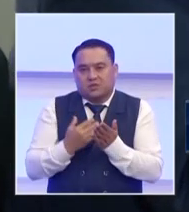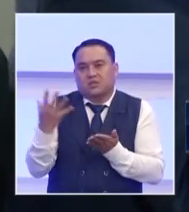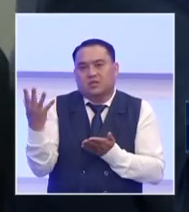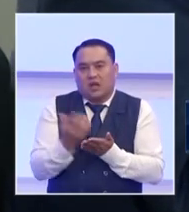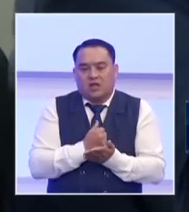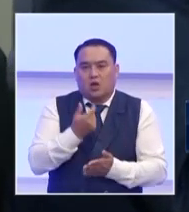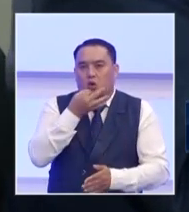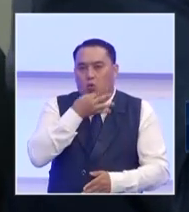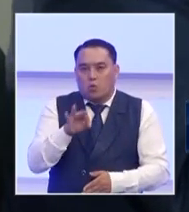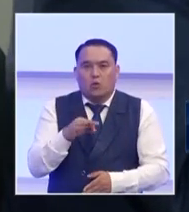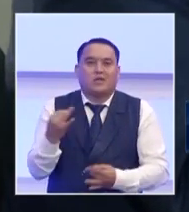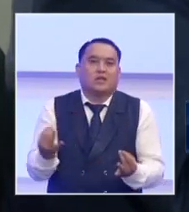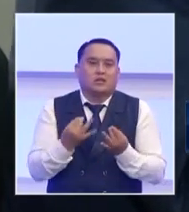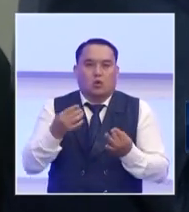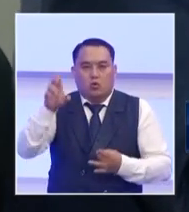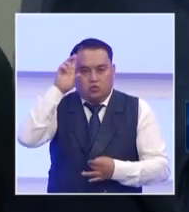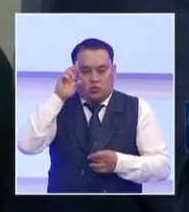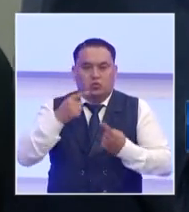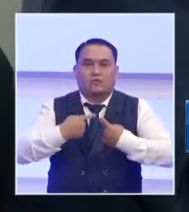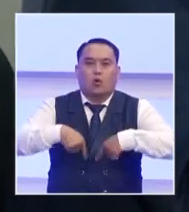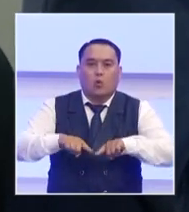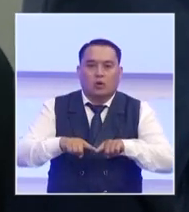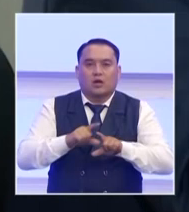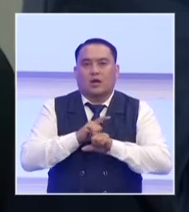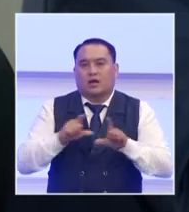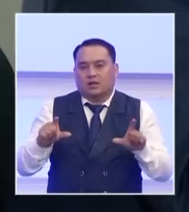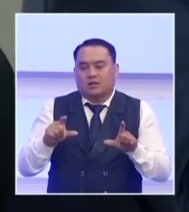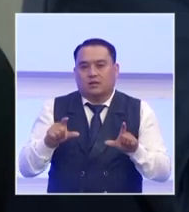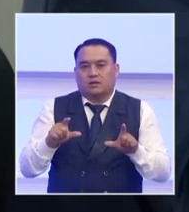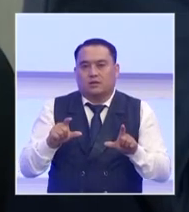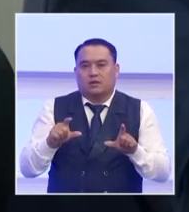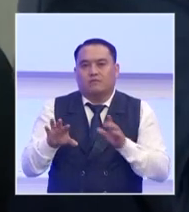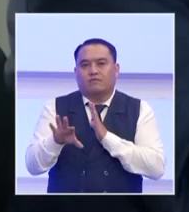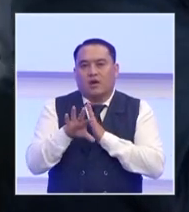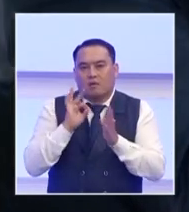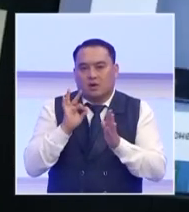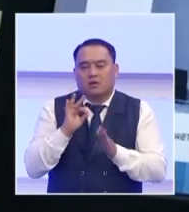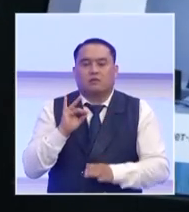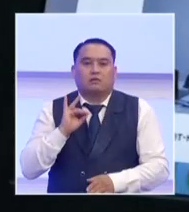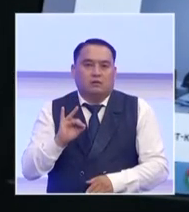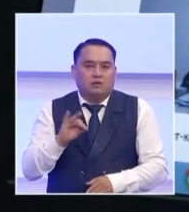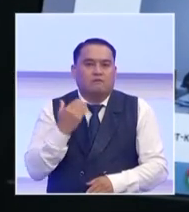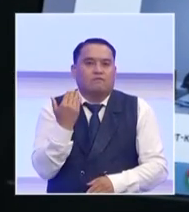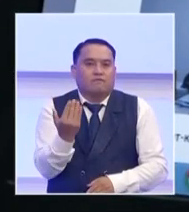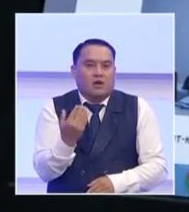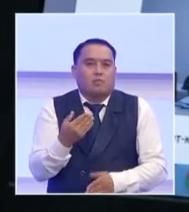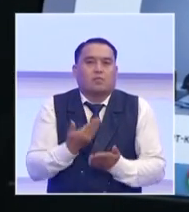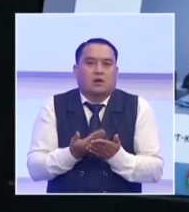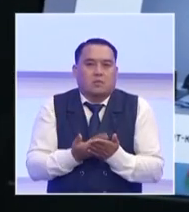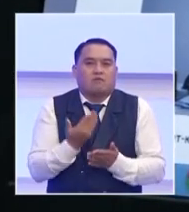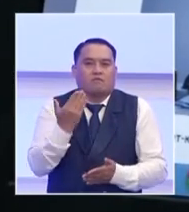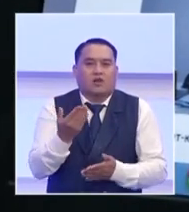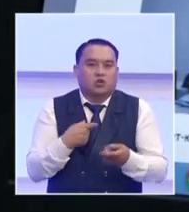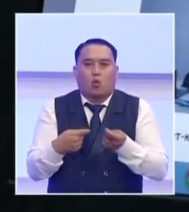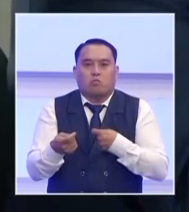любой интересующий вас ургу нажать и вы допустим вот на примере на нашего